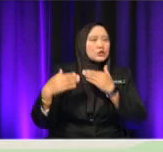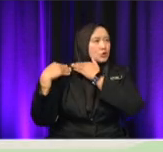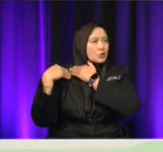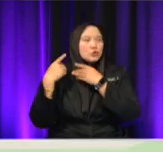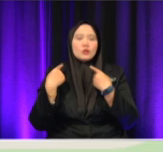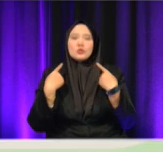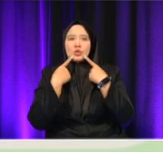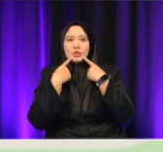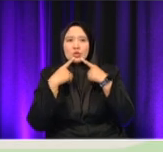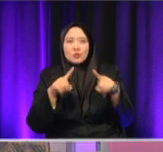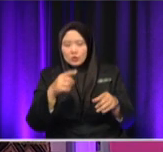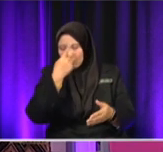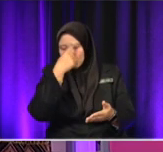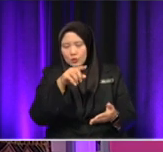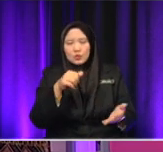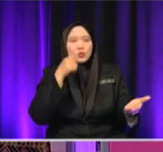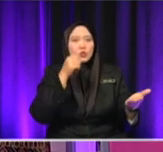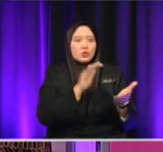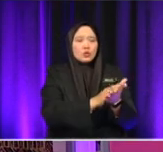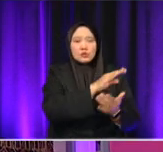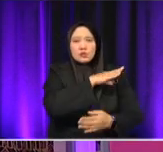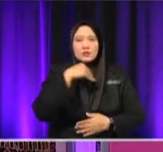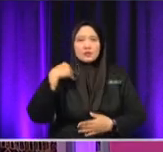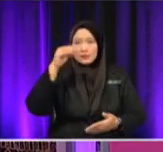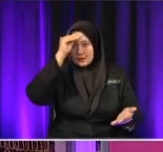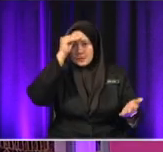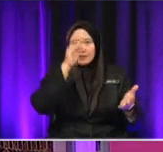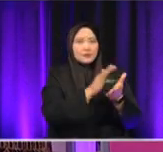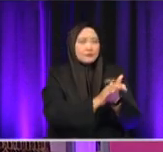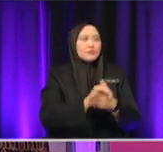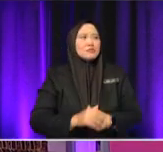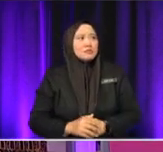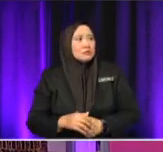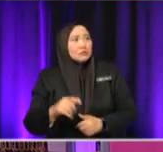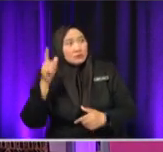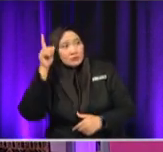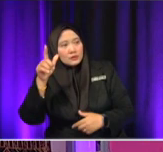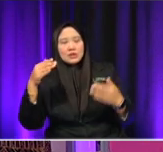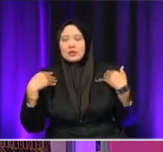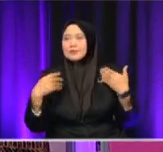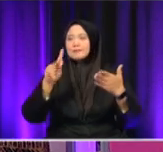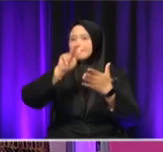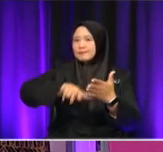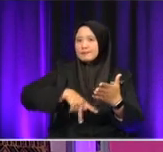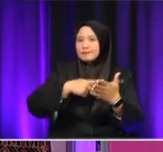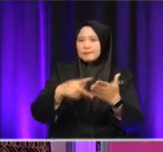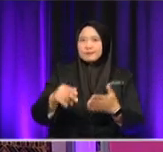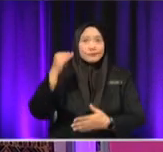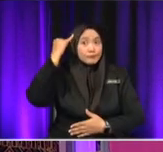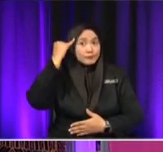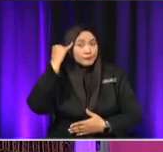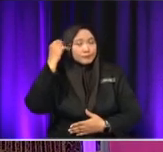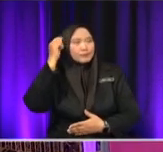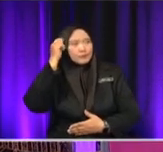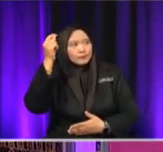ataupun latihan dalam bentuk peta Tunjukkan ini sebagaimana